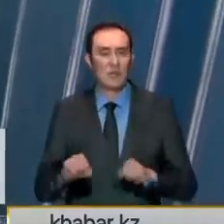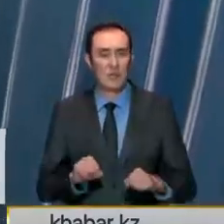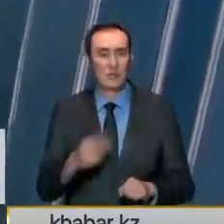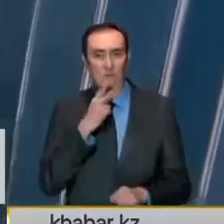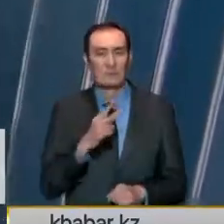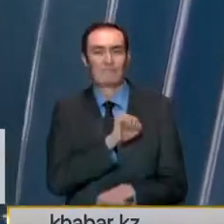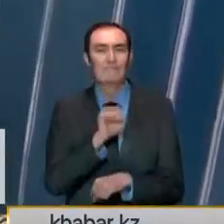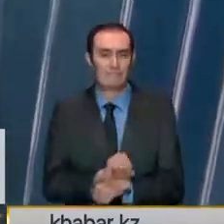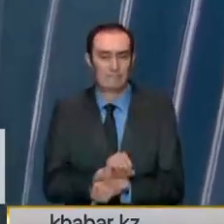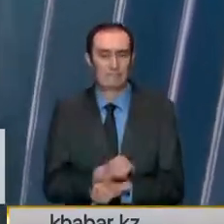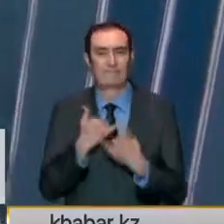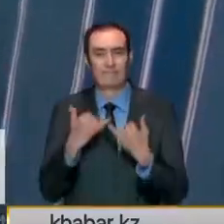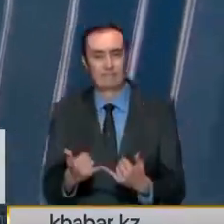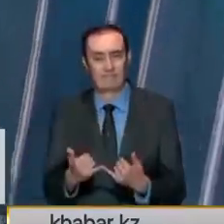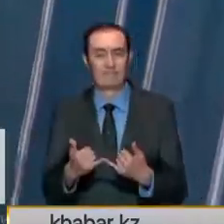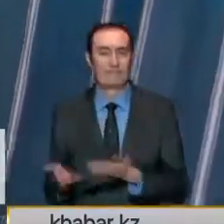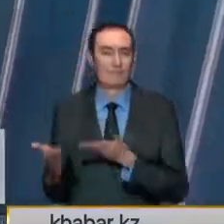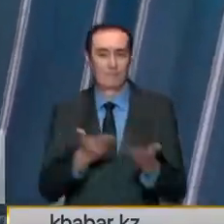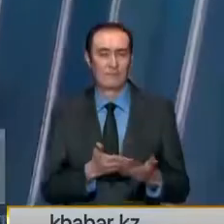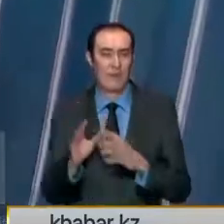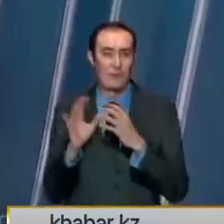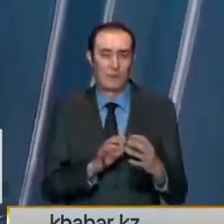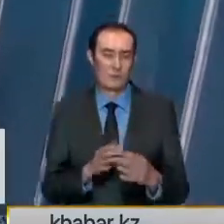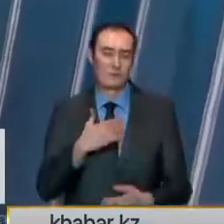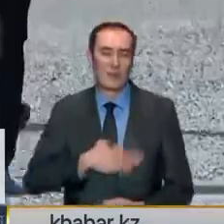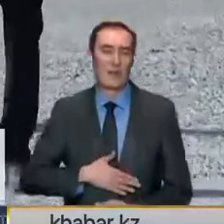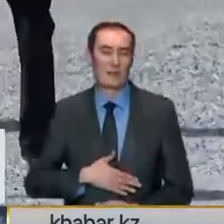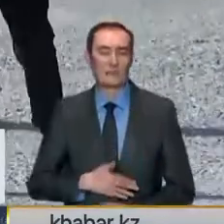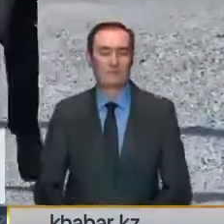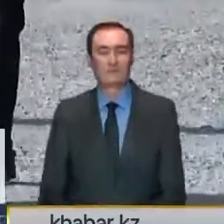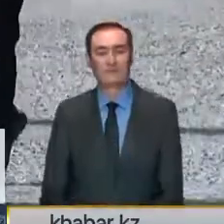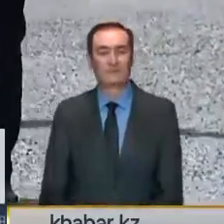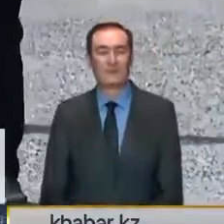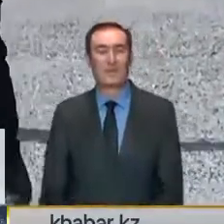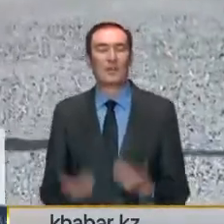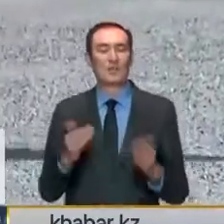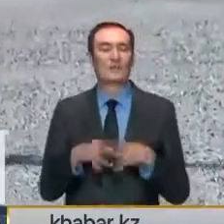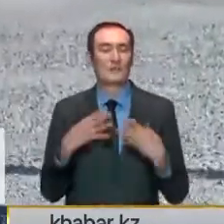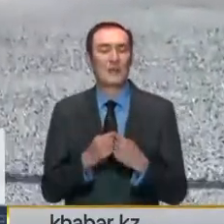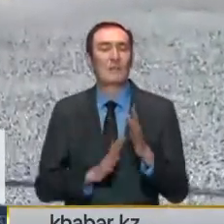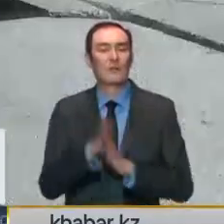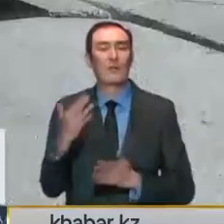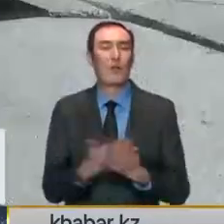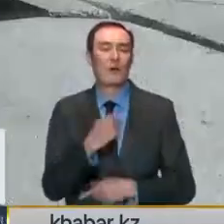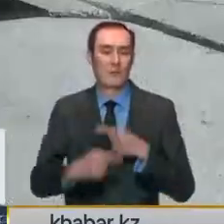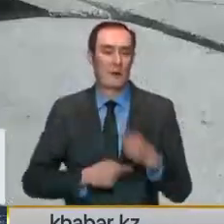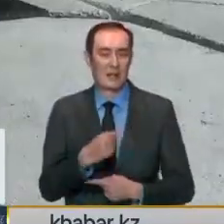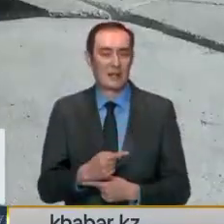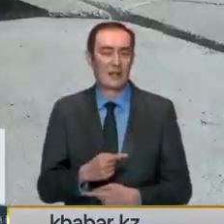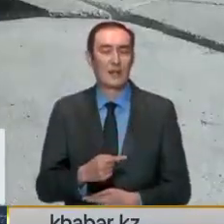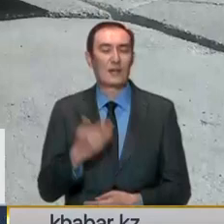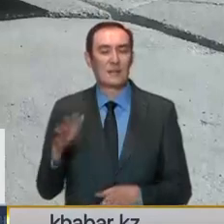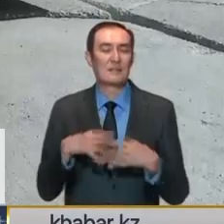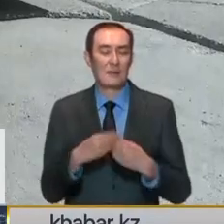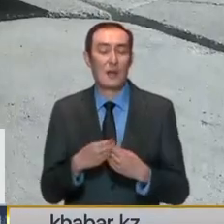ждет, рассел, поехал. Вот в этом случае, ну, молодцы. Сейчас в семье подрастает новое поколение, и Уразбаевы